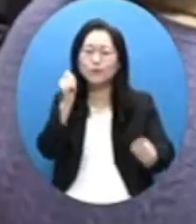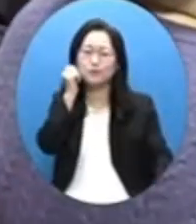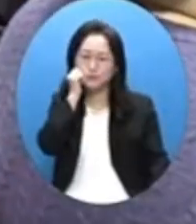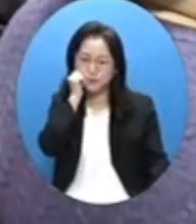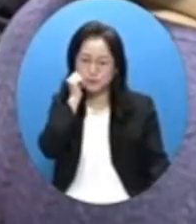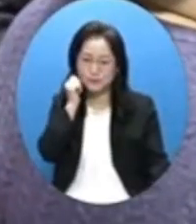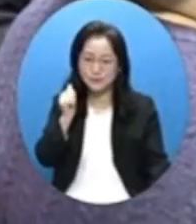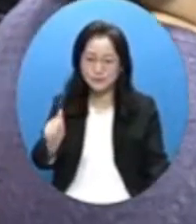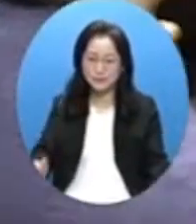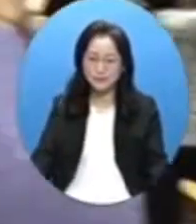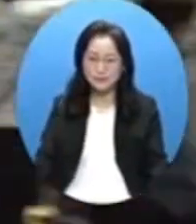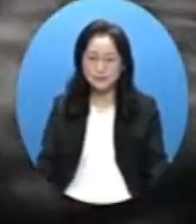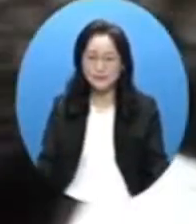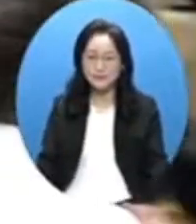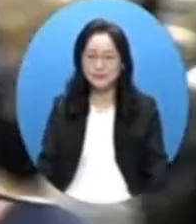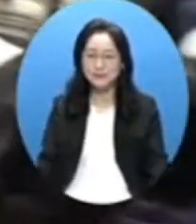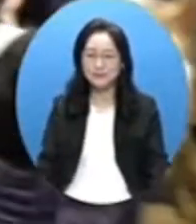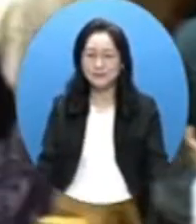됩니다